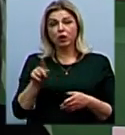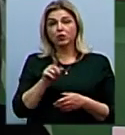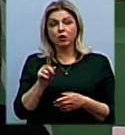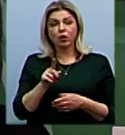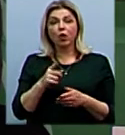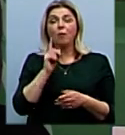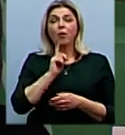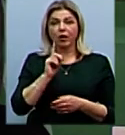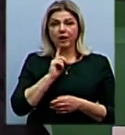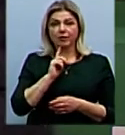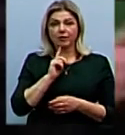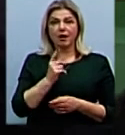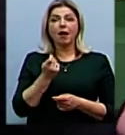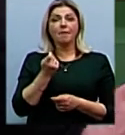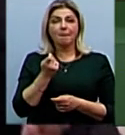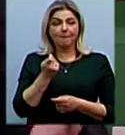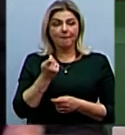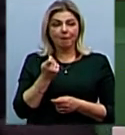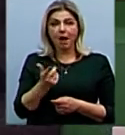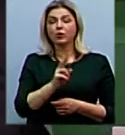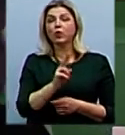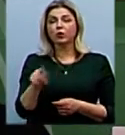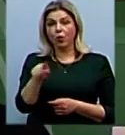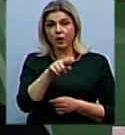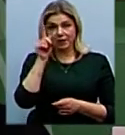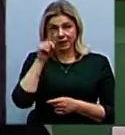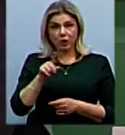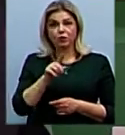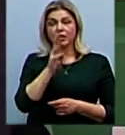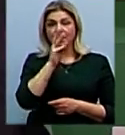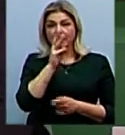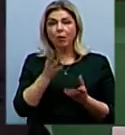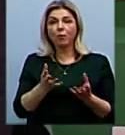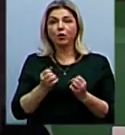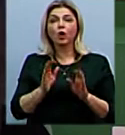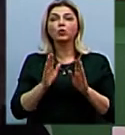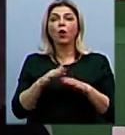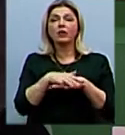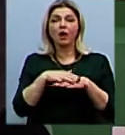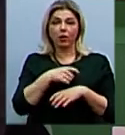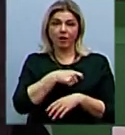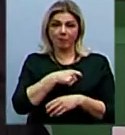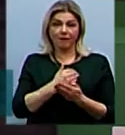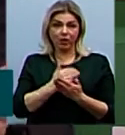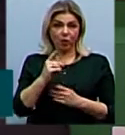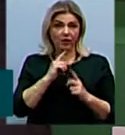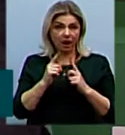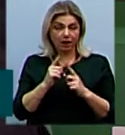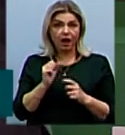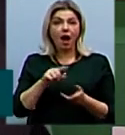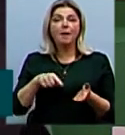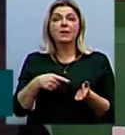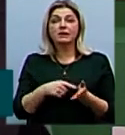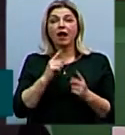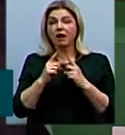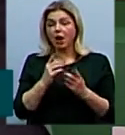допоки мало з людей, хто знає про те, що там зарплату отримують тільки народні депутати, депутати Верховної Ради. Депутати міської ради не